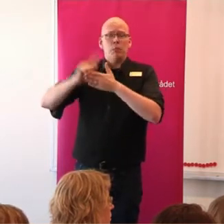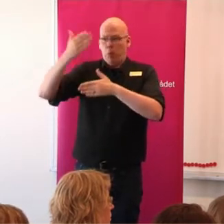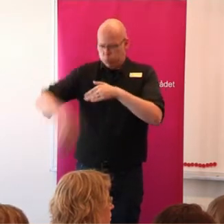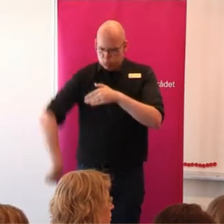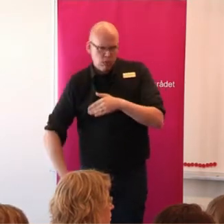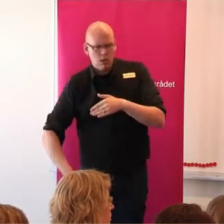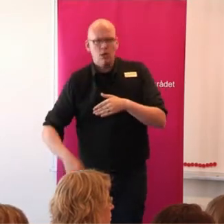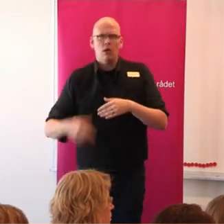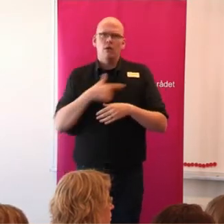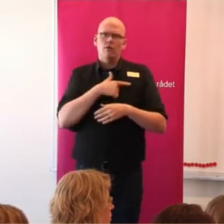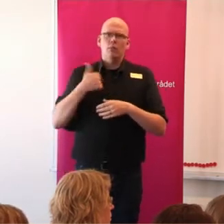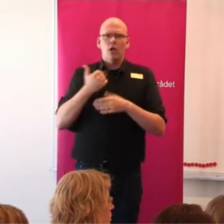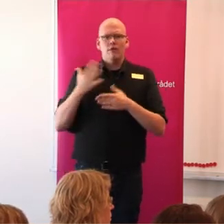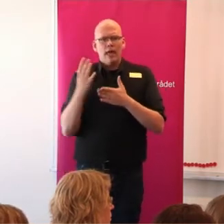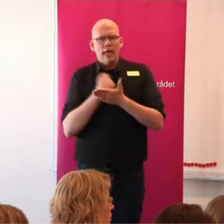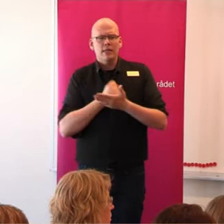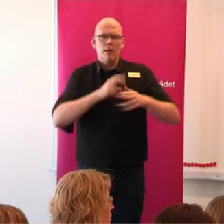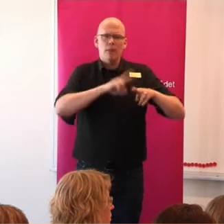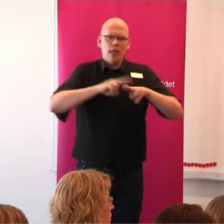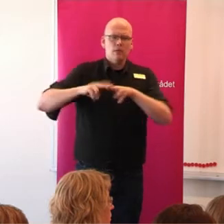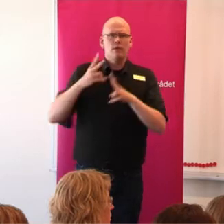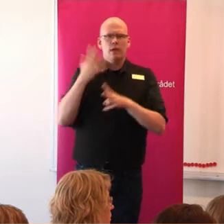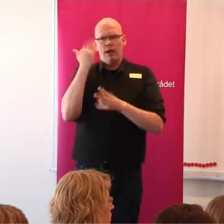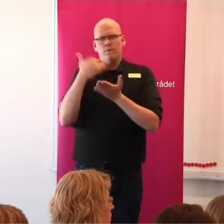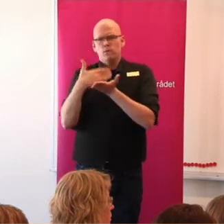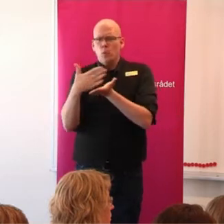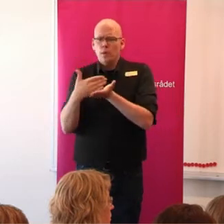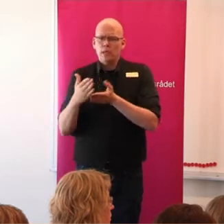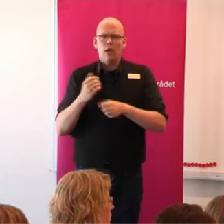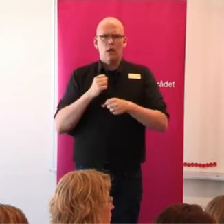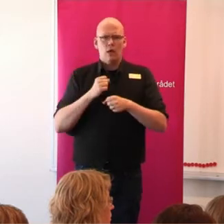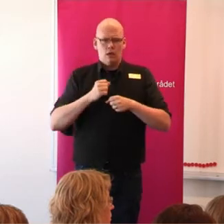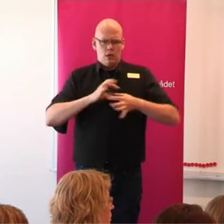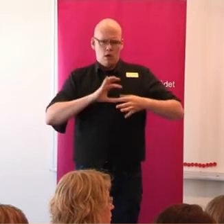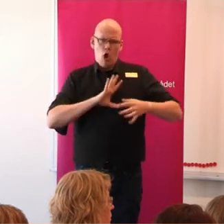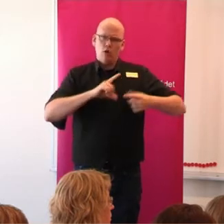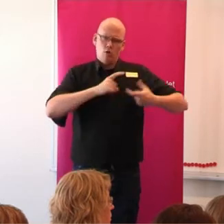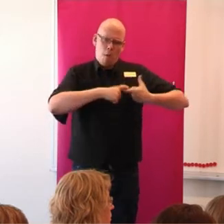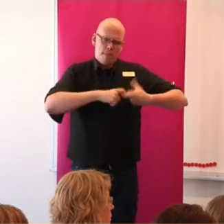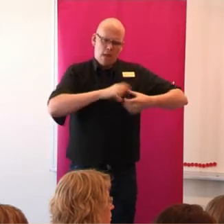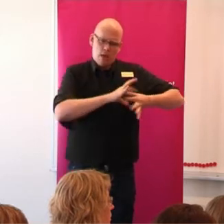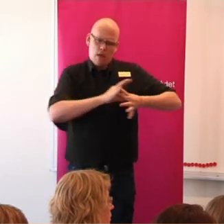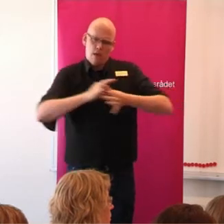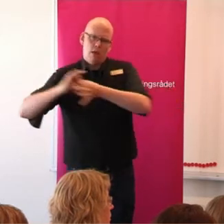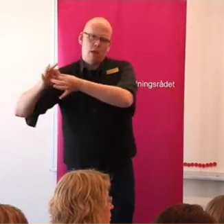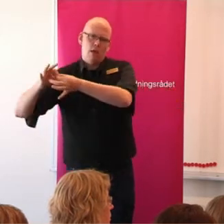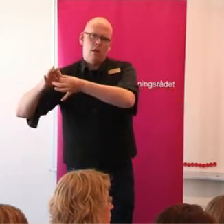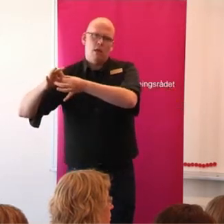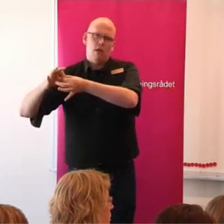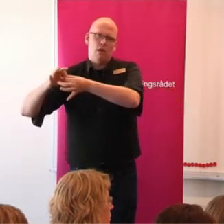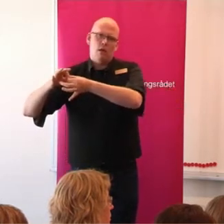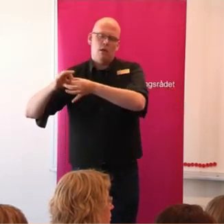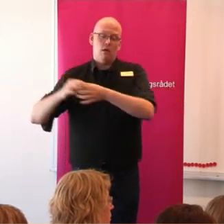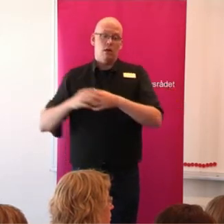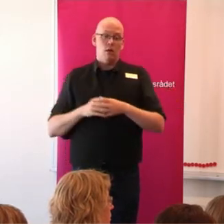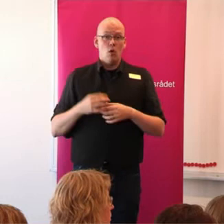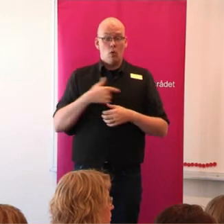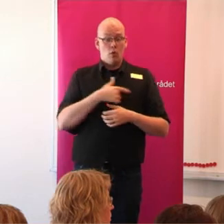Vi har uppvaktat och begärt att det ska korreleras platser med att kunna fortsätta, att det ska finnas en koppling här emellan. Mm. Vi har också begärt att folkhögskolorna ska